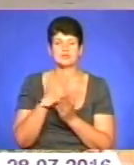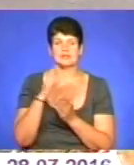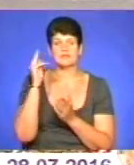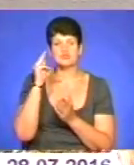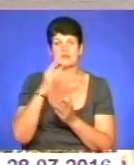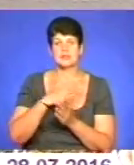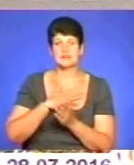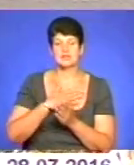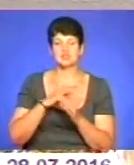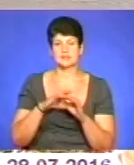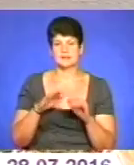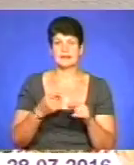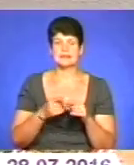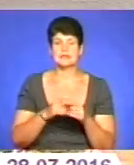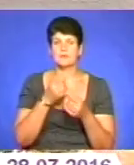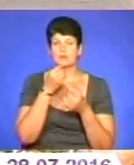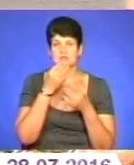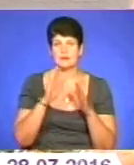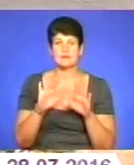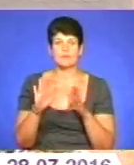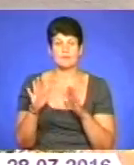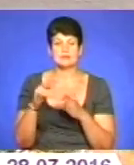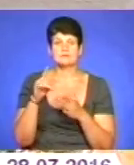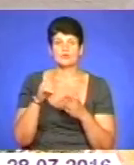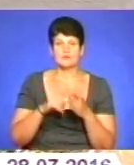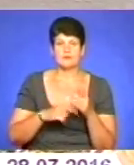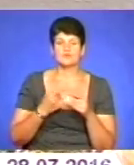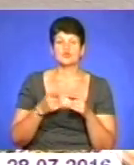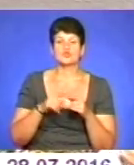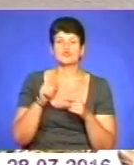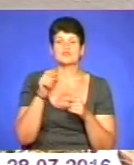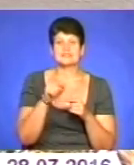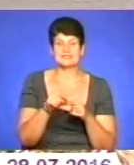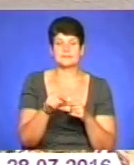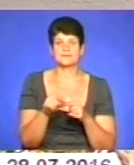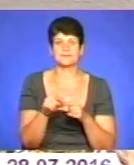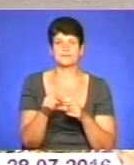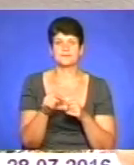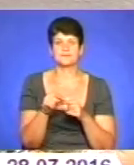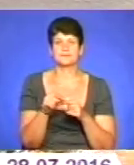навчання наших дітей. Це є позитивним моментом і сподіваємося, що оці їхні